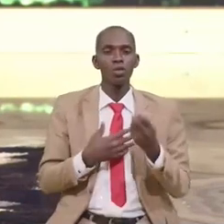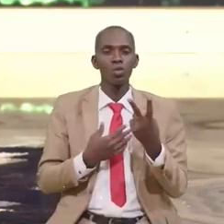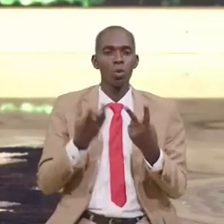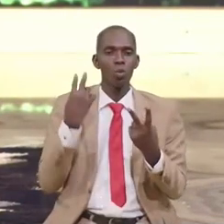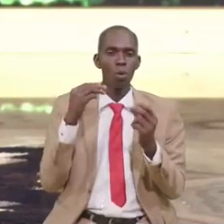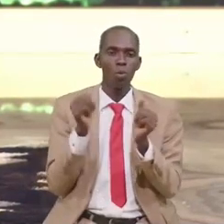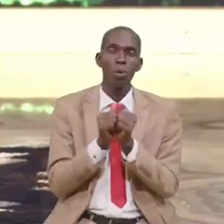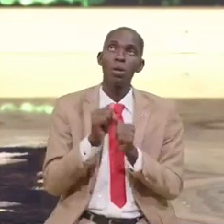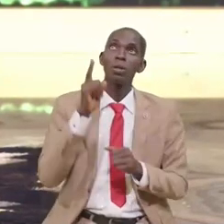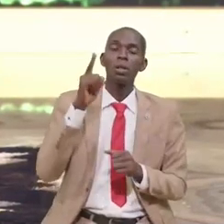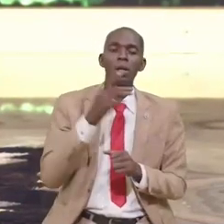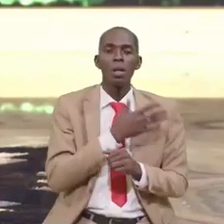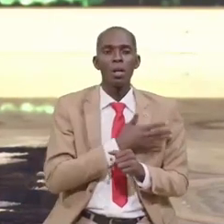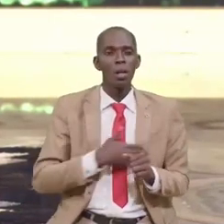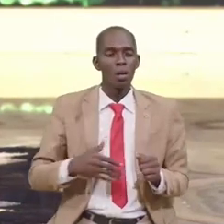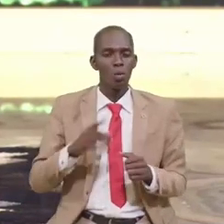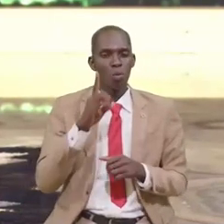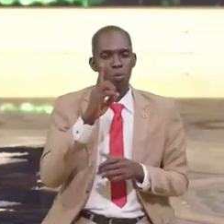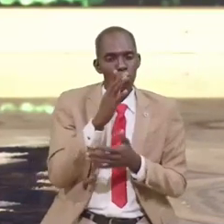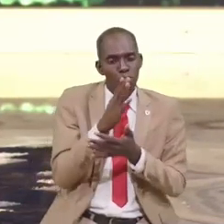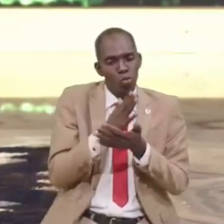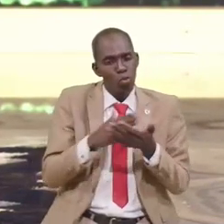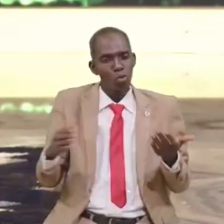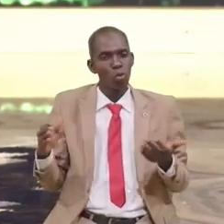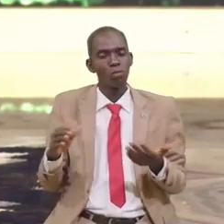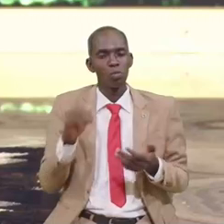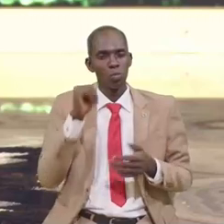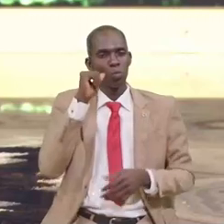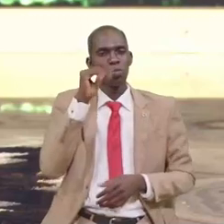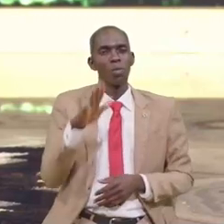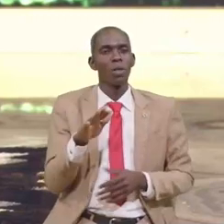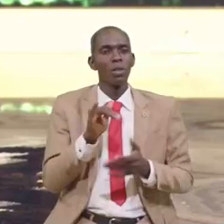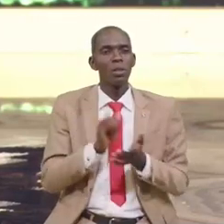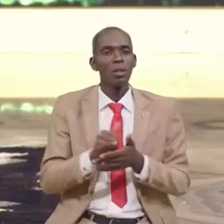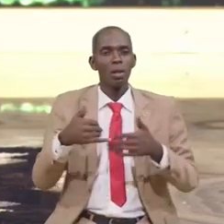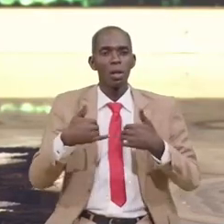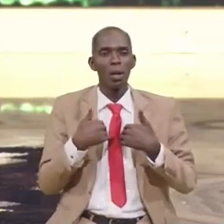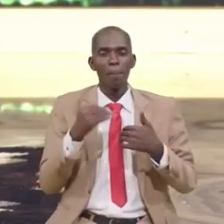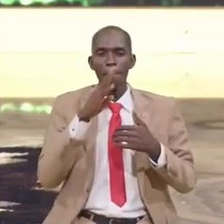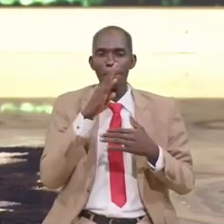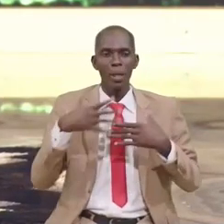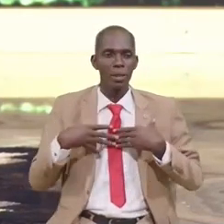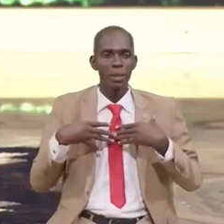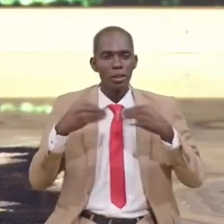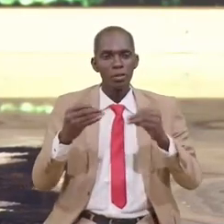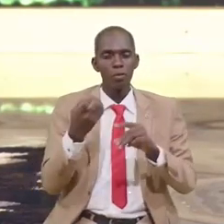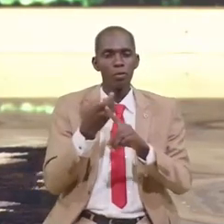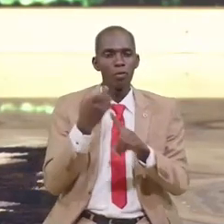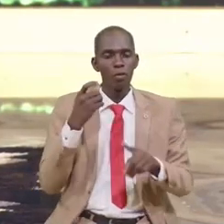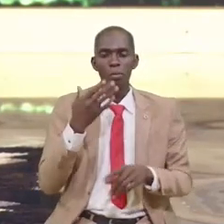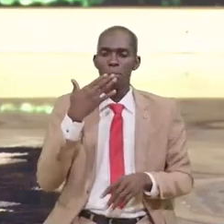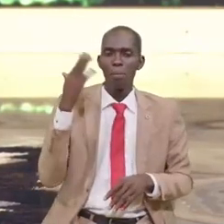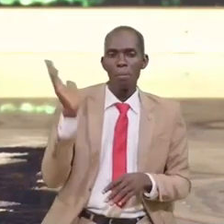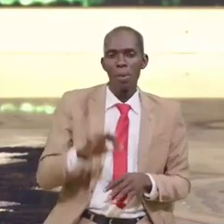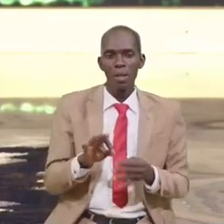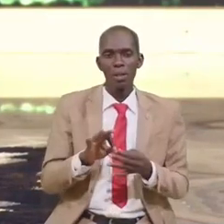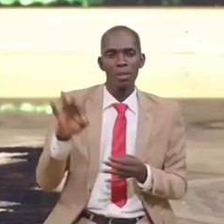lui et quelques femmes qui avaient été guéries d'esprits malins